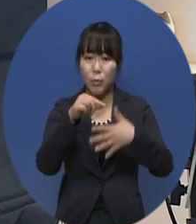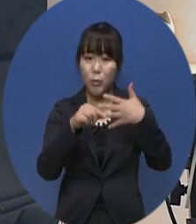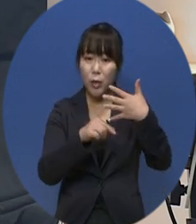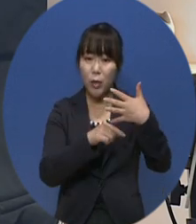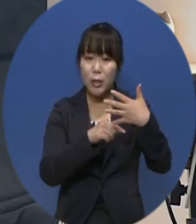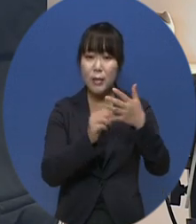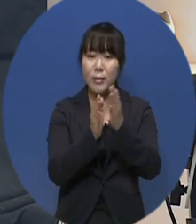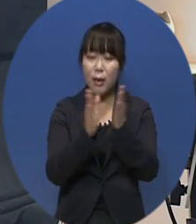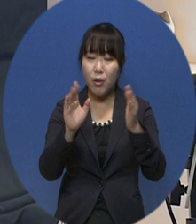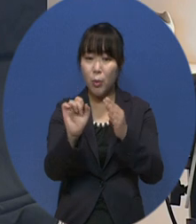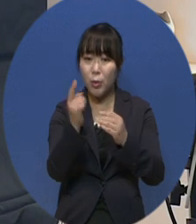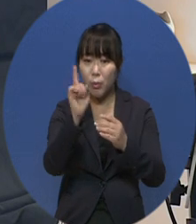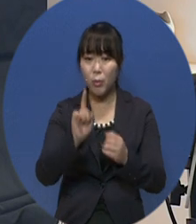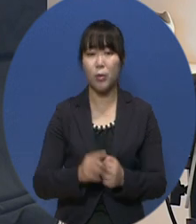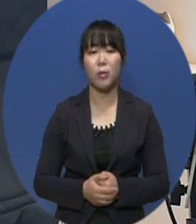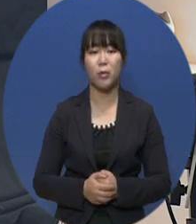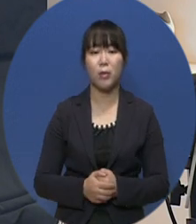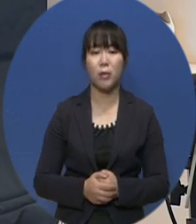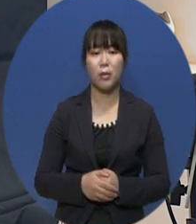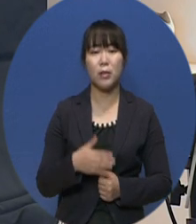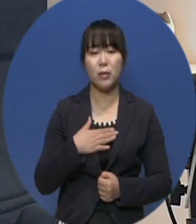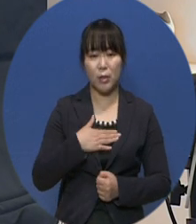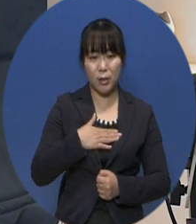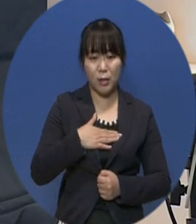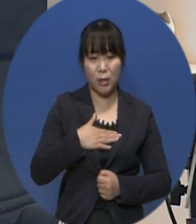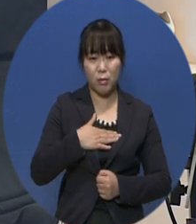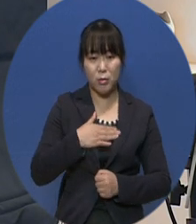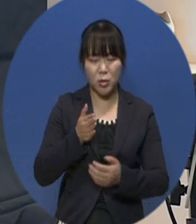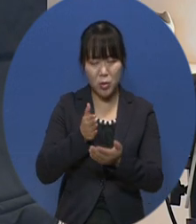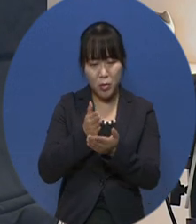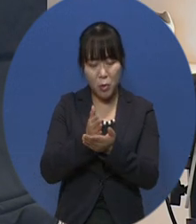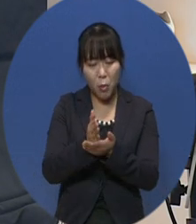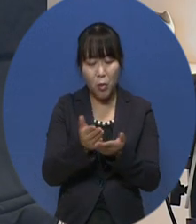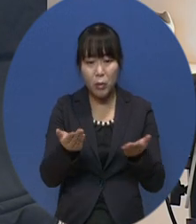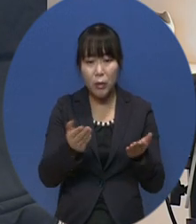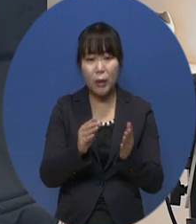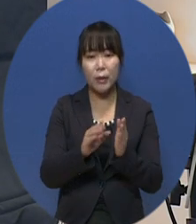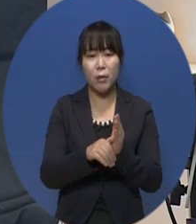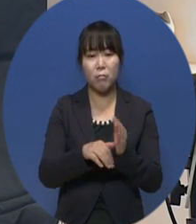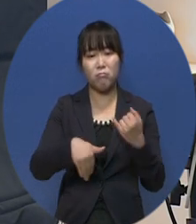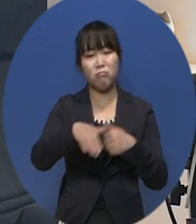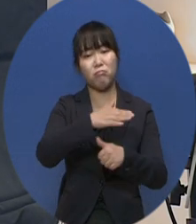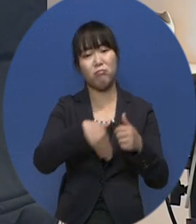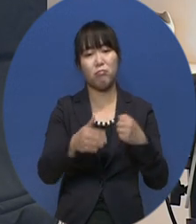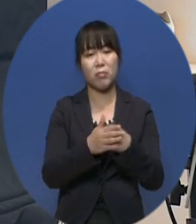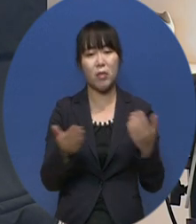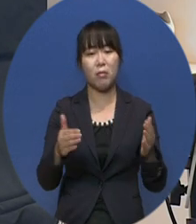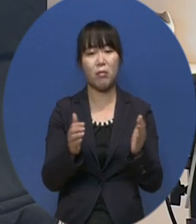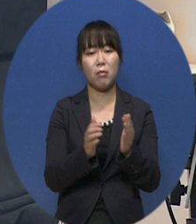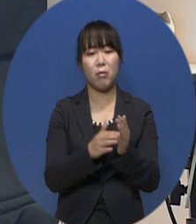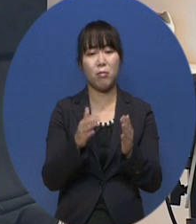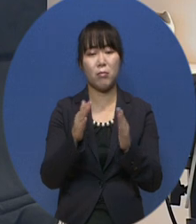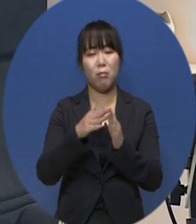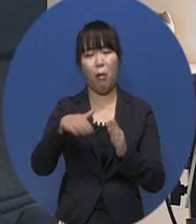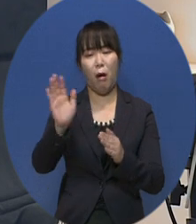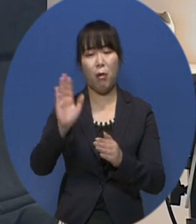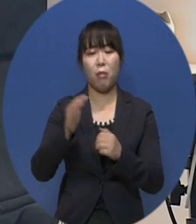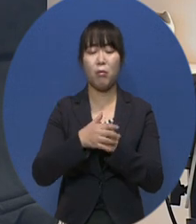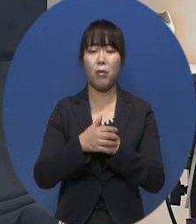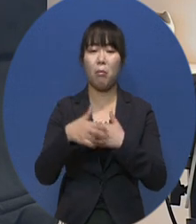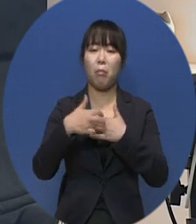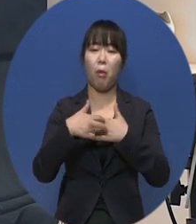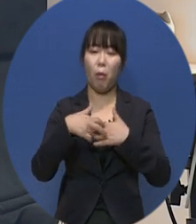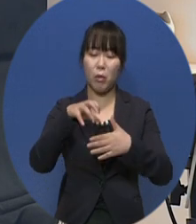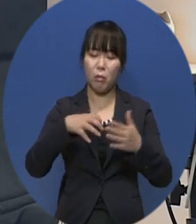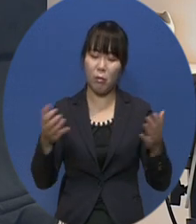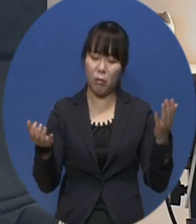프로그램을 시작하게 됐냐면 제가 이제 전공의 시절에 네. 그때는 총각이었으니까 뭐 근무 끝나고 집에 안 가고 그냥 병동에서 그냥